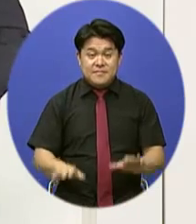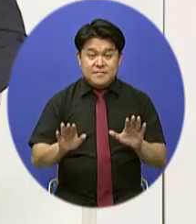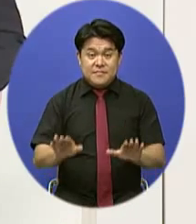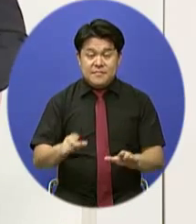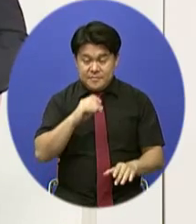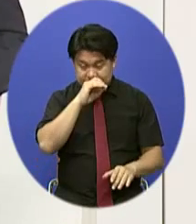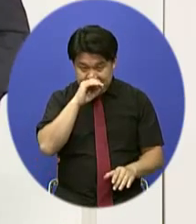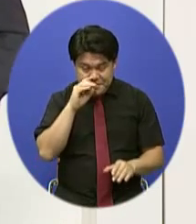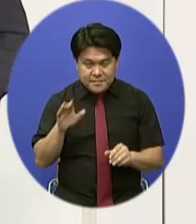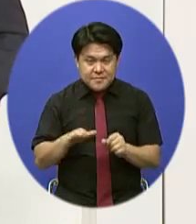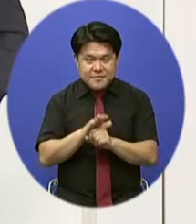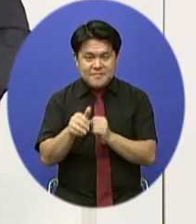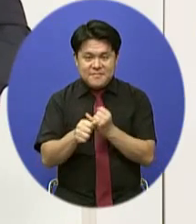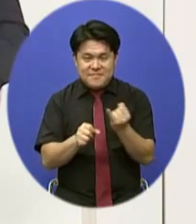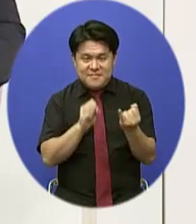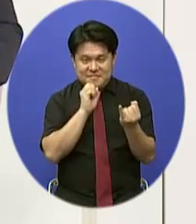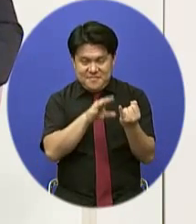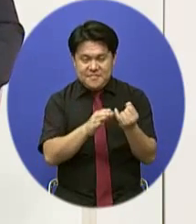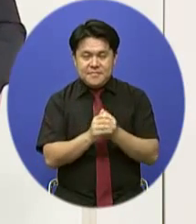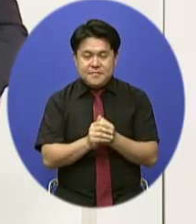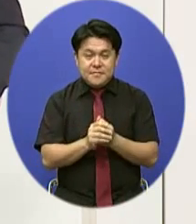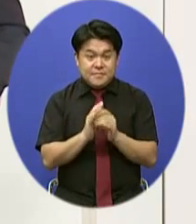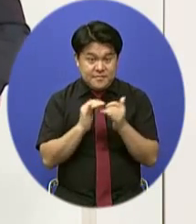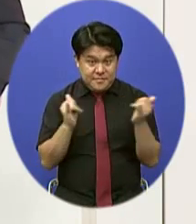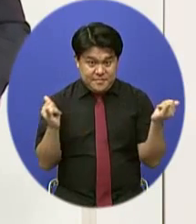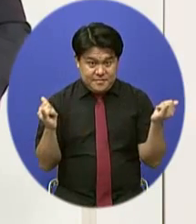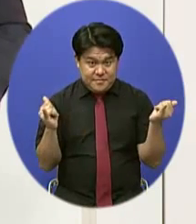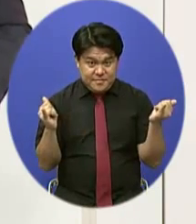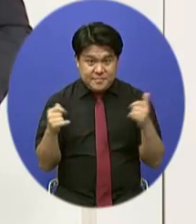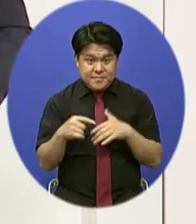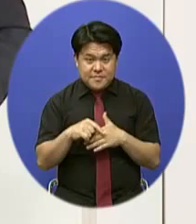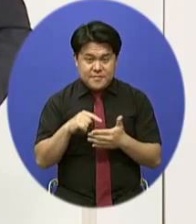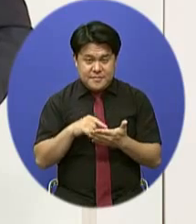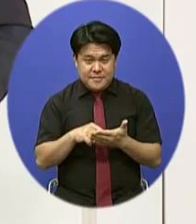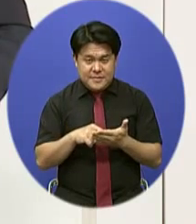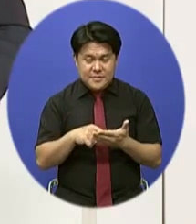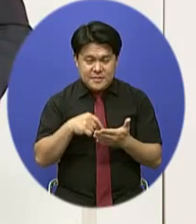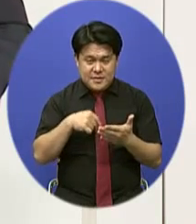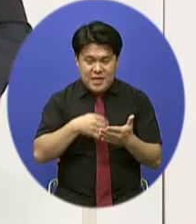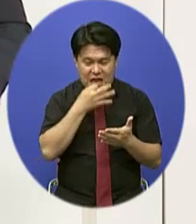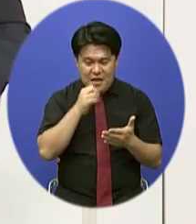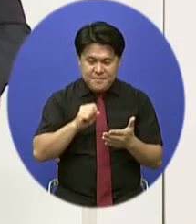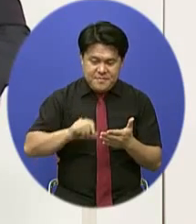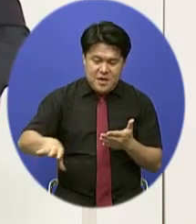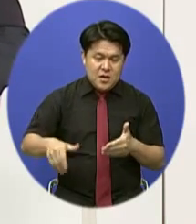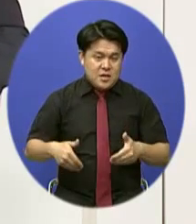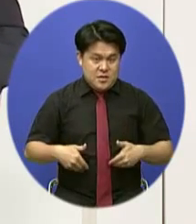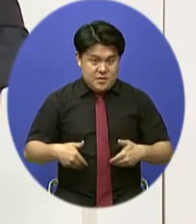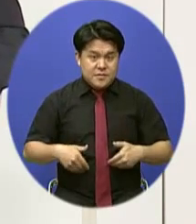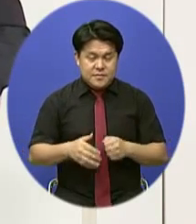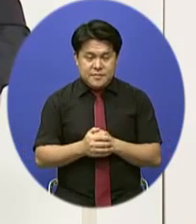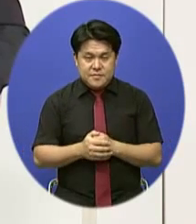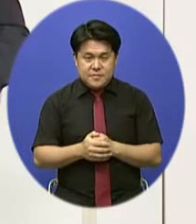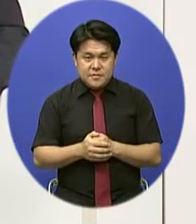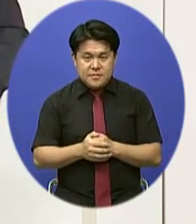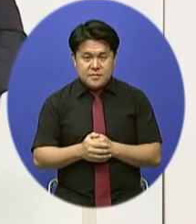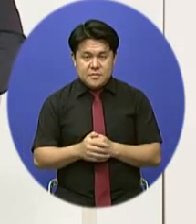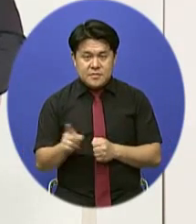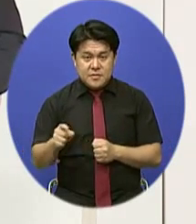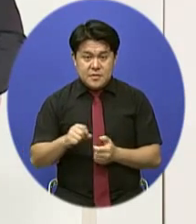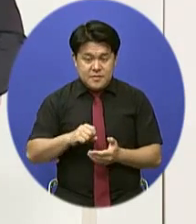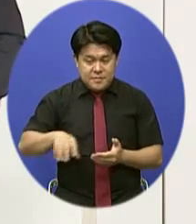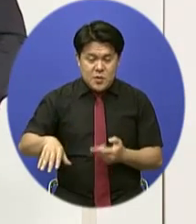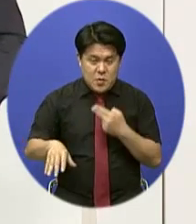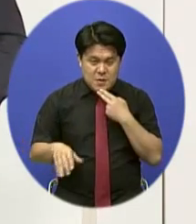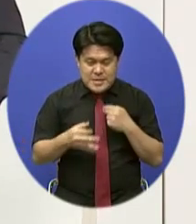사랑하는 아내에게도 제가 그 말을 꼭 합니다. 사람은 가슴을 내려놓을 줄 알아야 된다. 그래요. 그 마음을 내려놓지 않으면